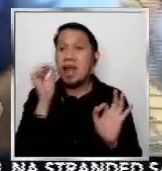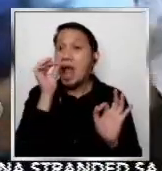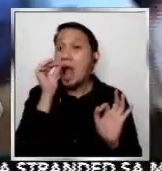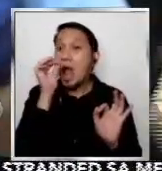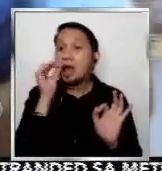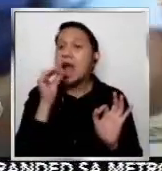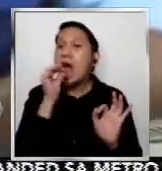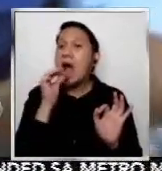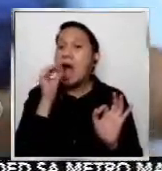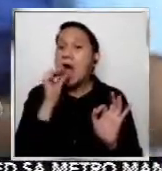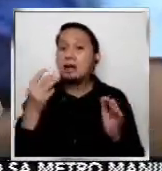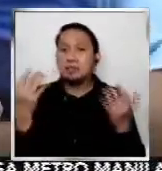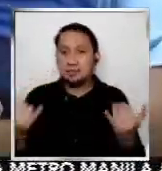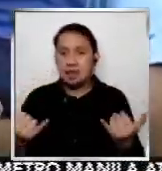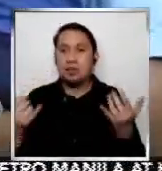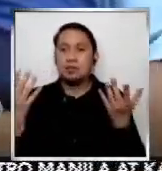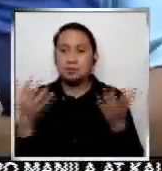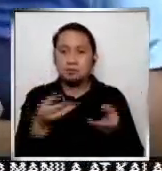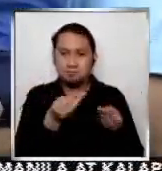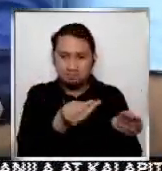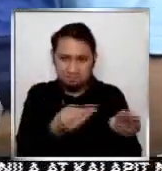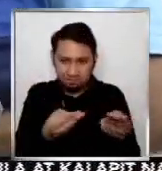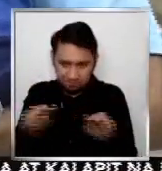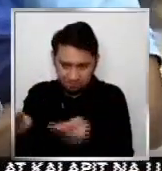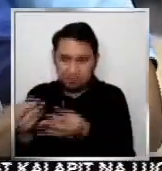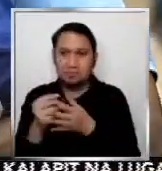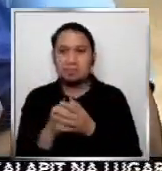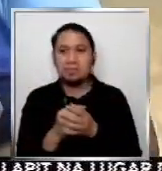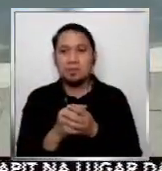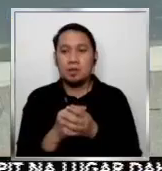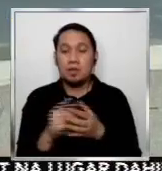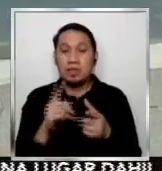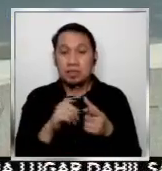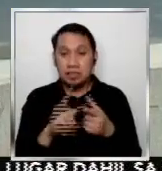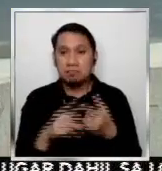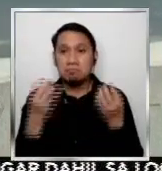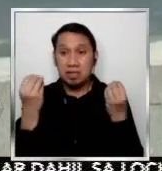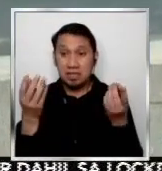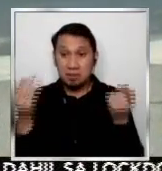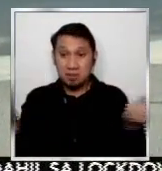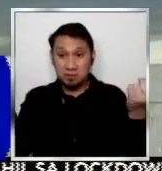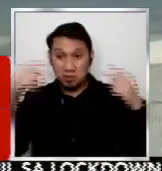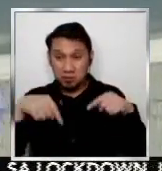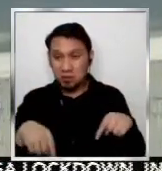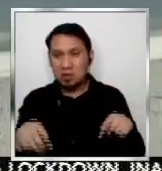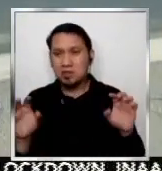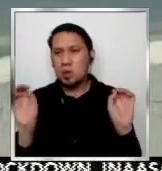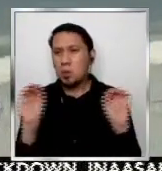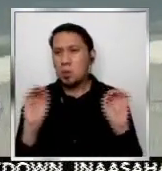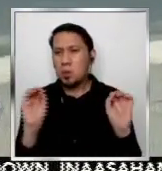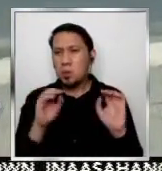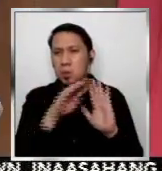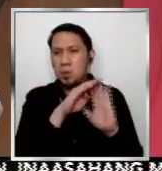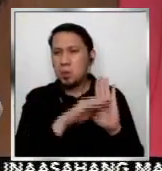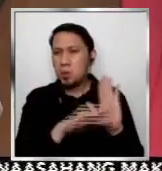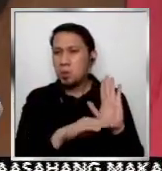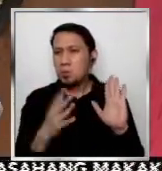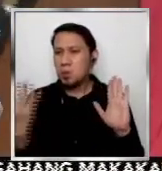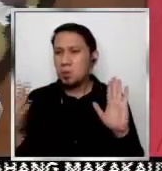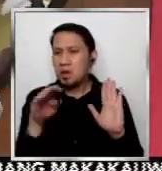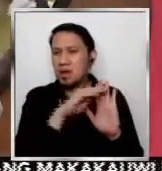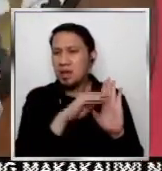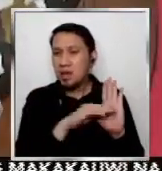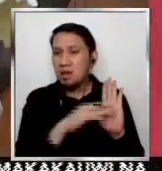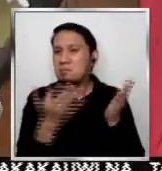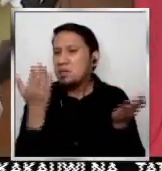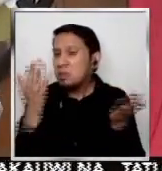Pinakakain na rin ang mga naghihintay. Pero marami rin ang mga pumunta rito na hindi nakalista, mga nagbabaka sakali. Isa sa